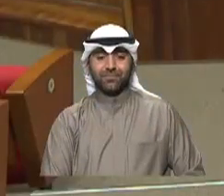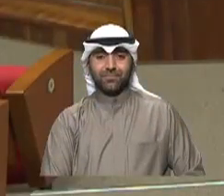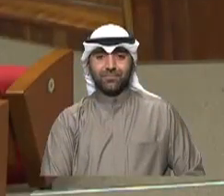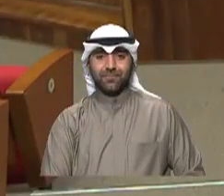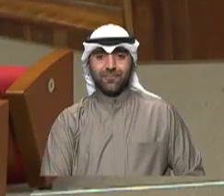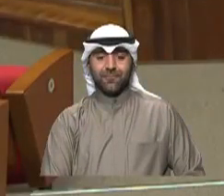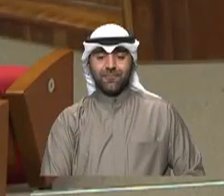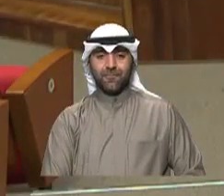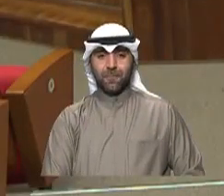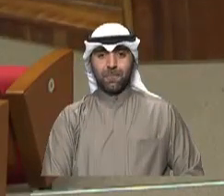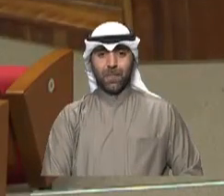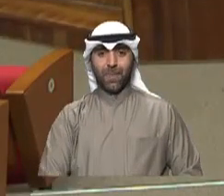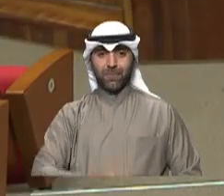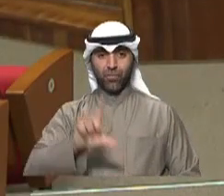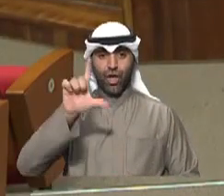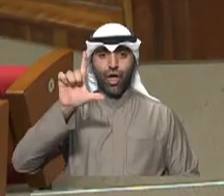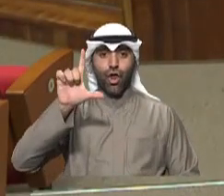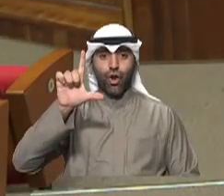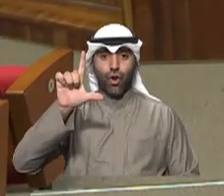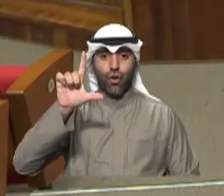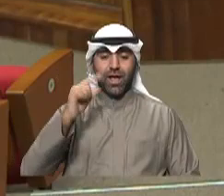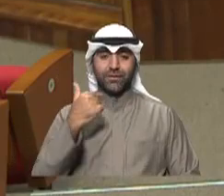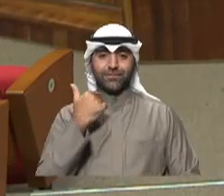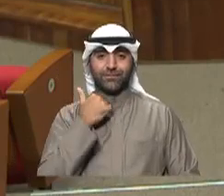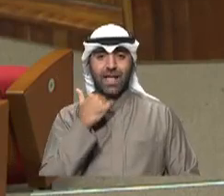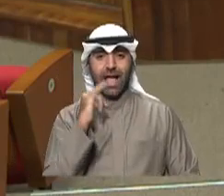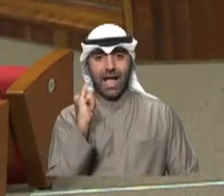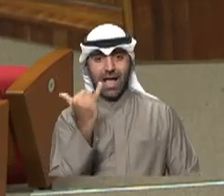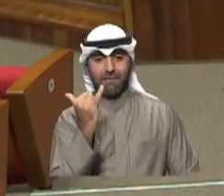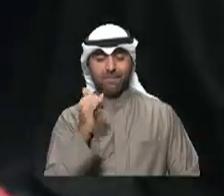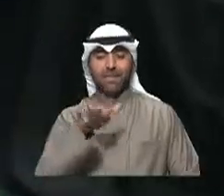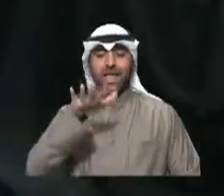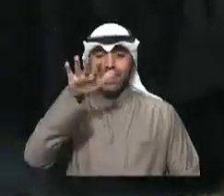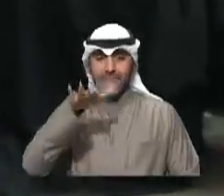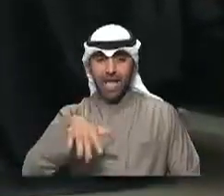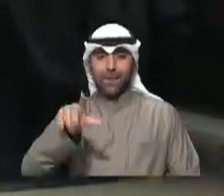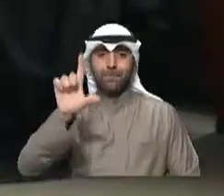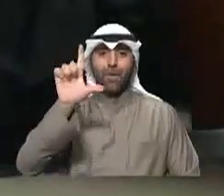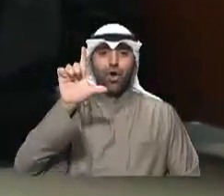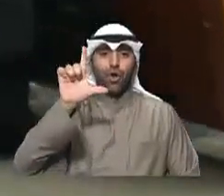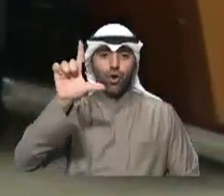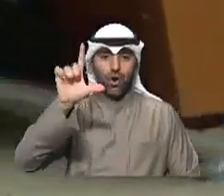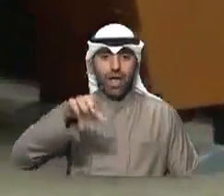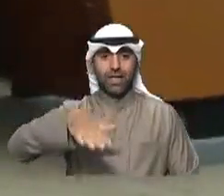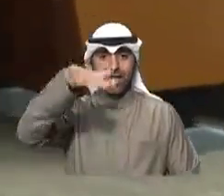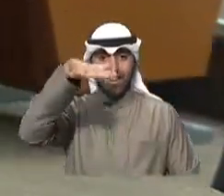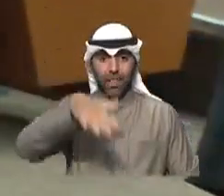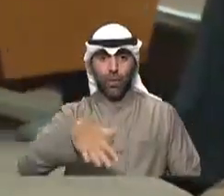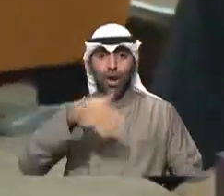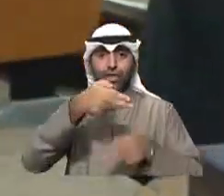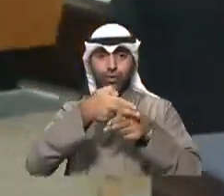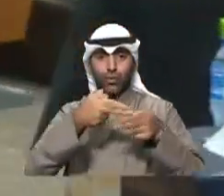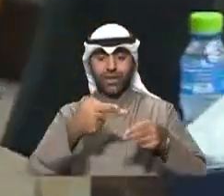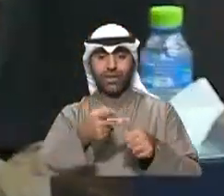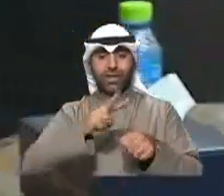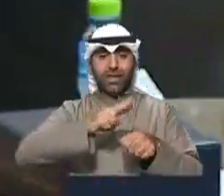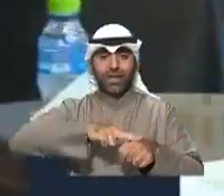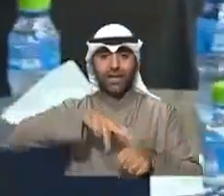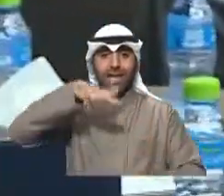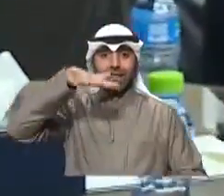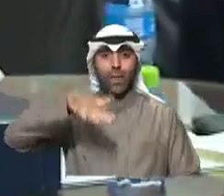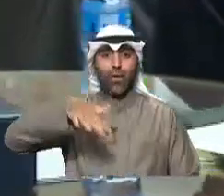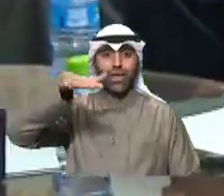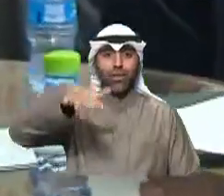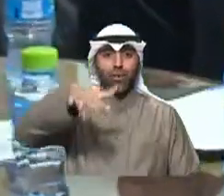اللغه العربيه هي عنوان ثقافتنا ونبض حضرتنا وتفعيل الاحتفال بها اليوم هو اكبر دليل على ان